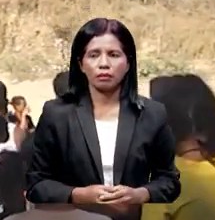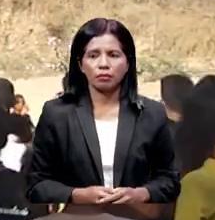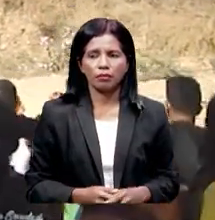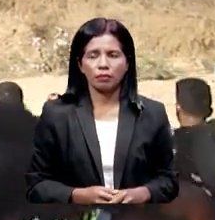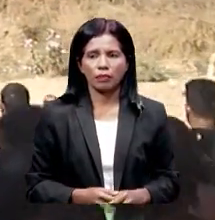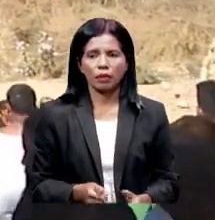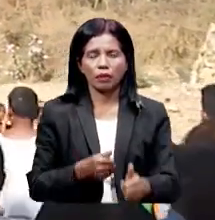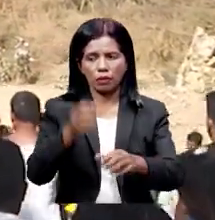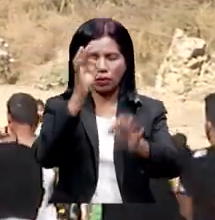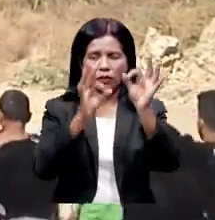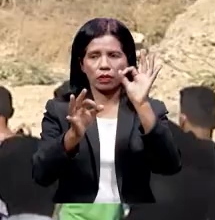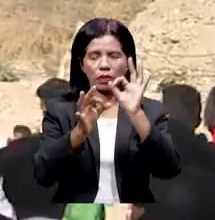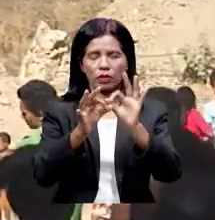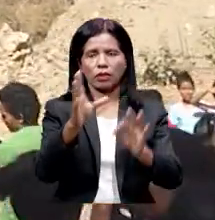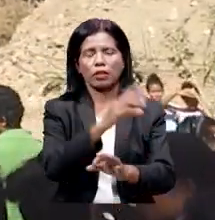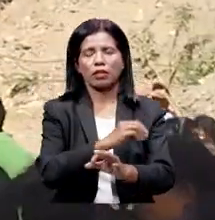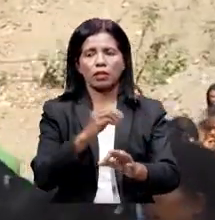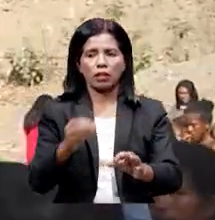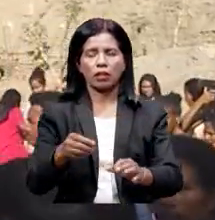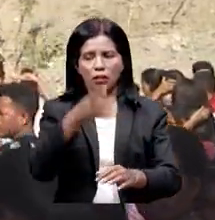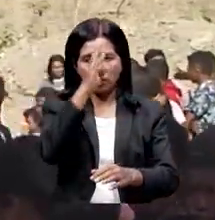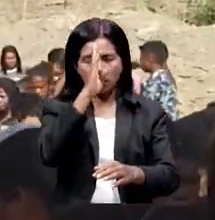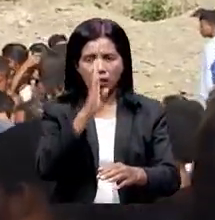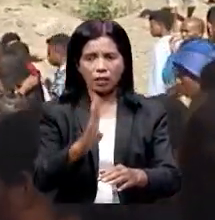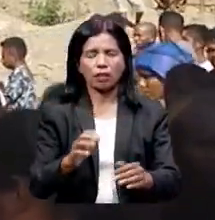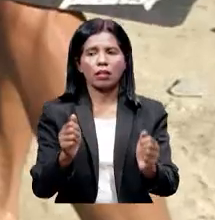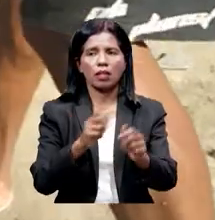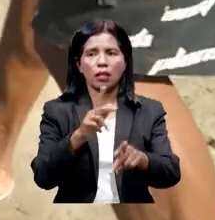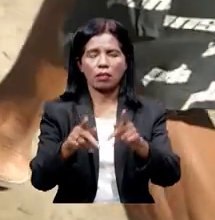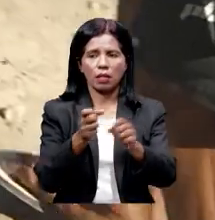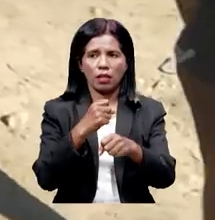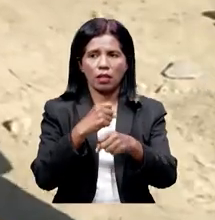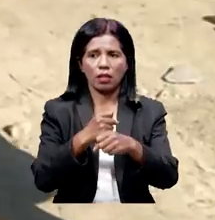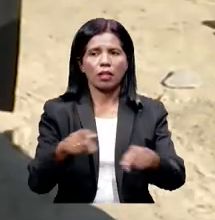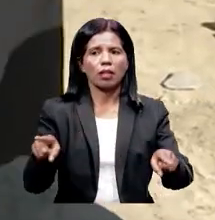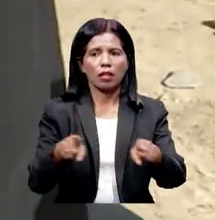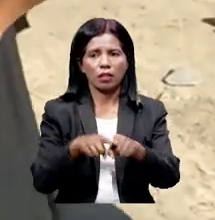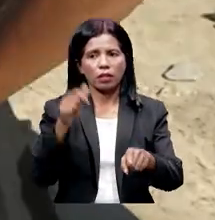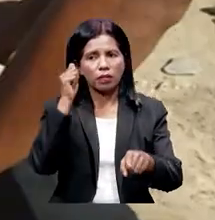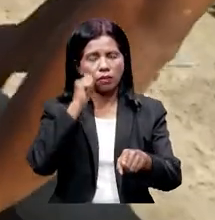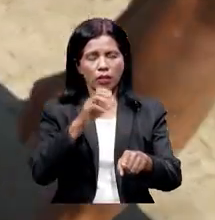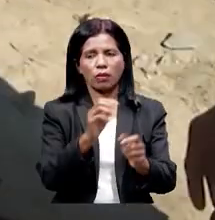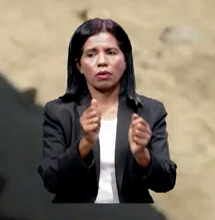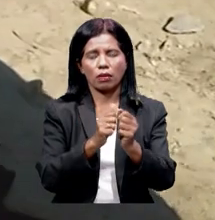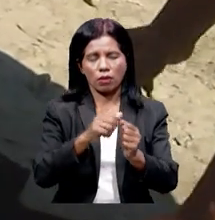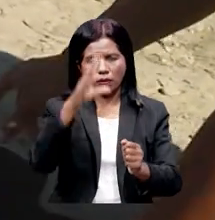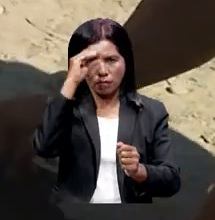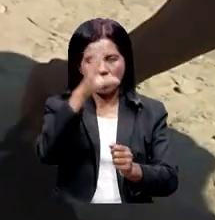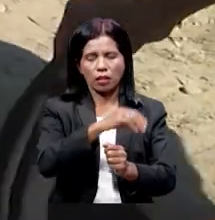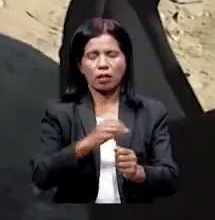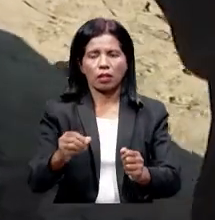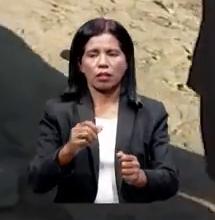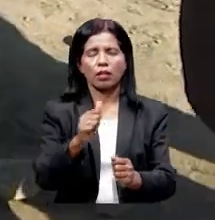Tuir fier religion katolika niang maroma kria ema tuirnya ilas hanesa feto no mane zirasa husia dan wo